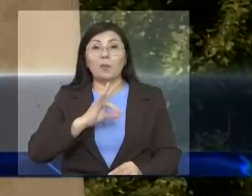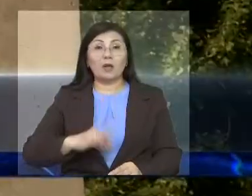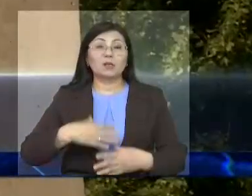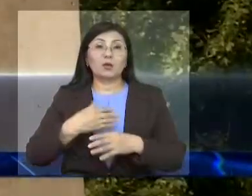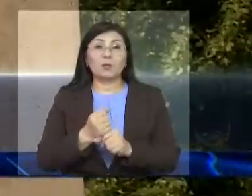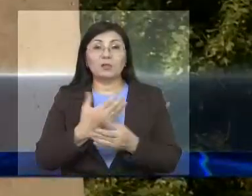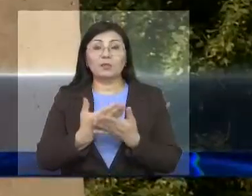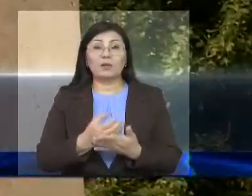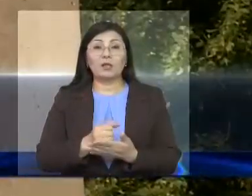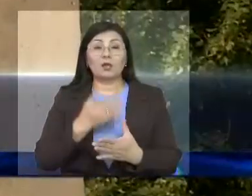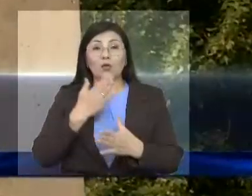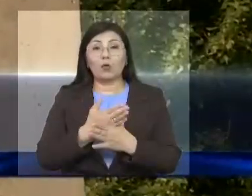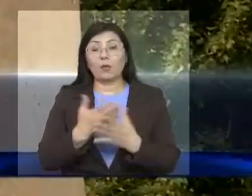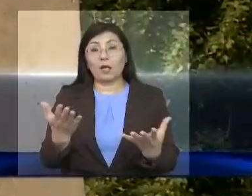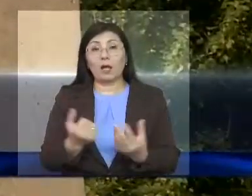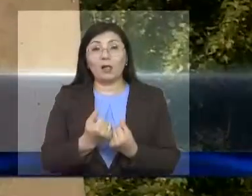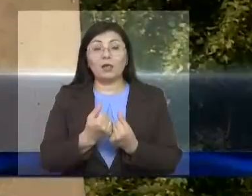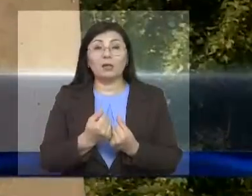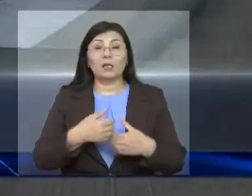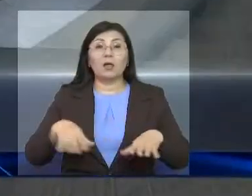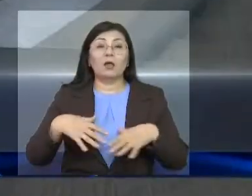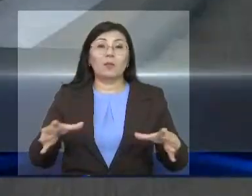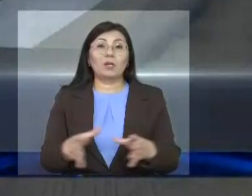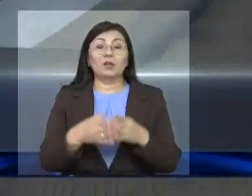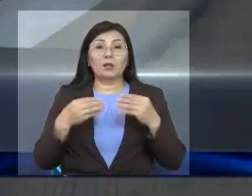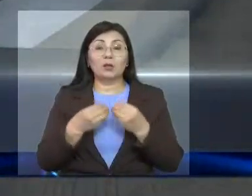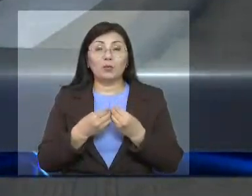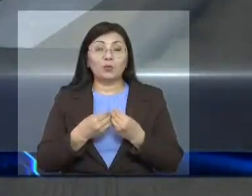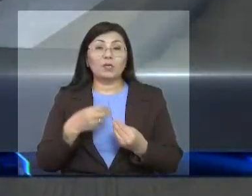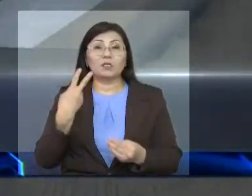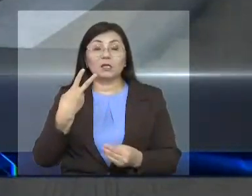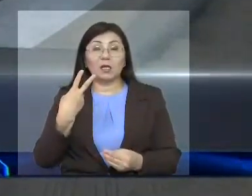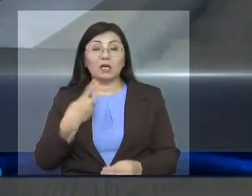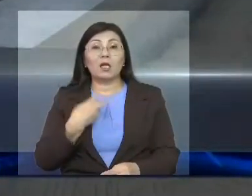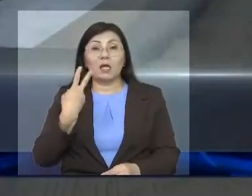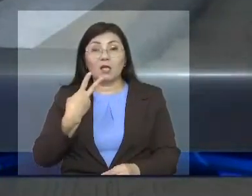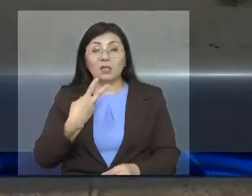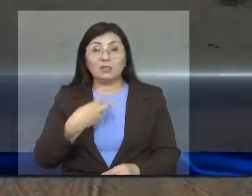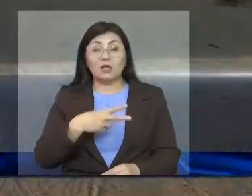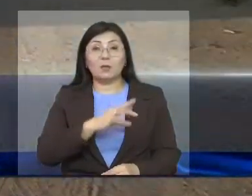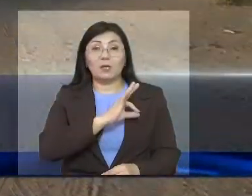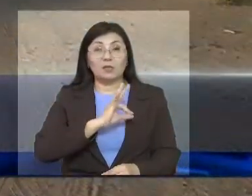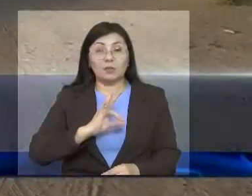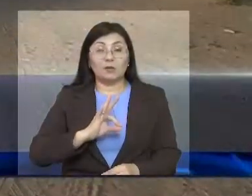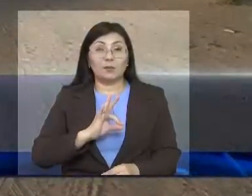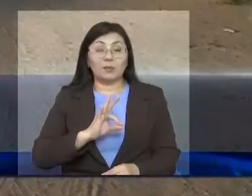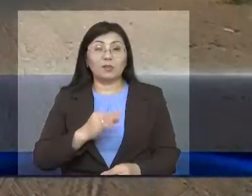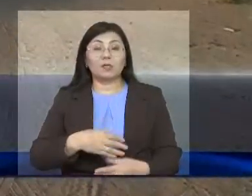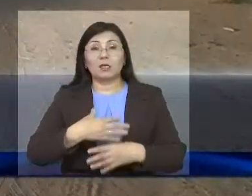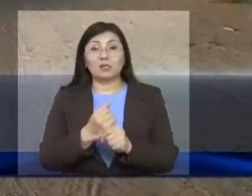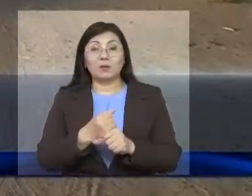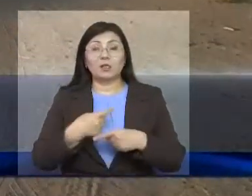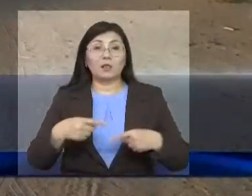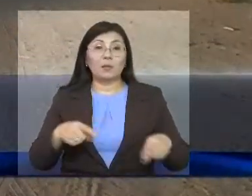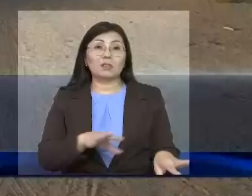Ал атаулы көмек алатын 100 отбасының 20-сы жобаға тартылған. Сонда көрсеткіш 20%-ға кеммек. Ал оны толықтай жою үшін басқа